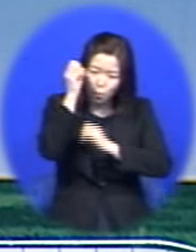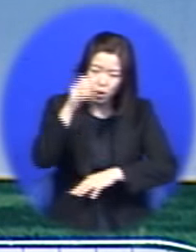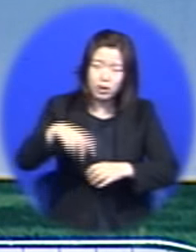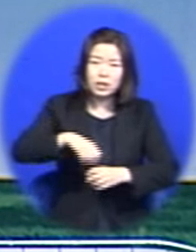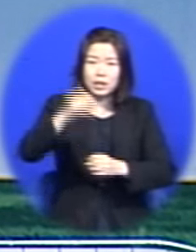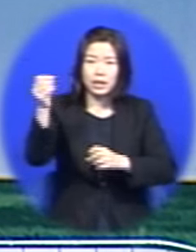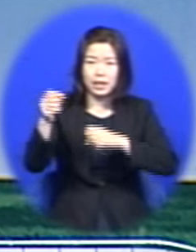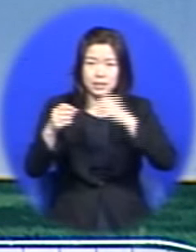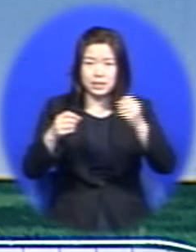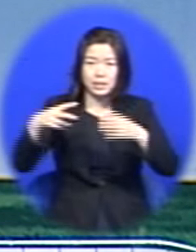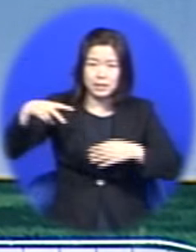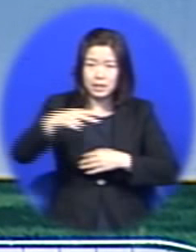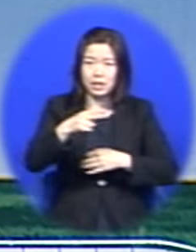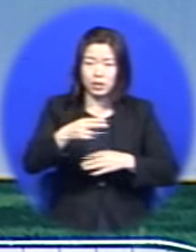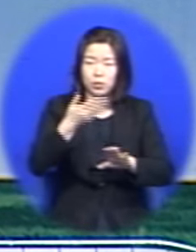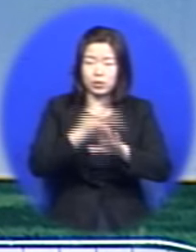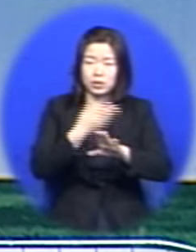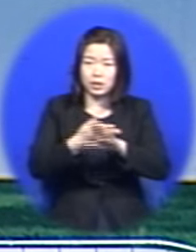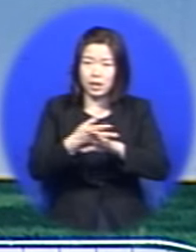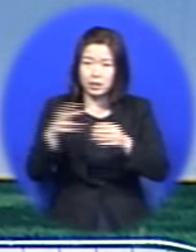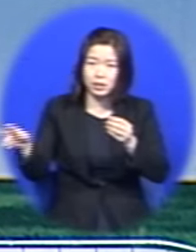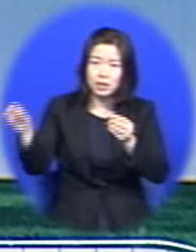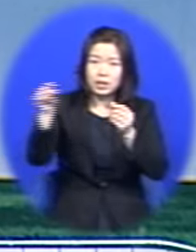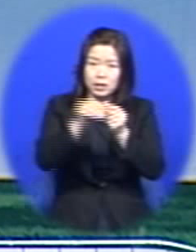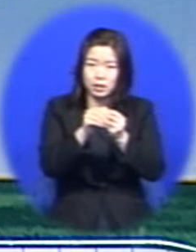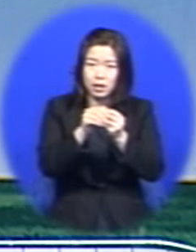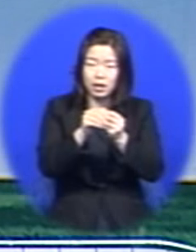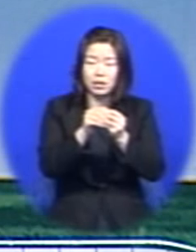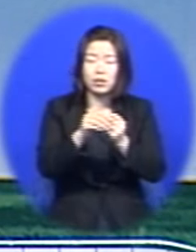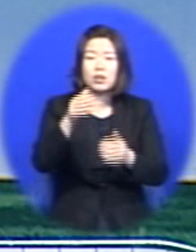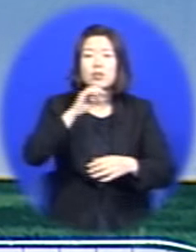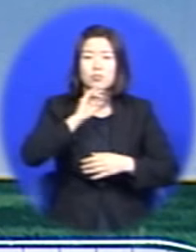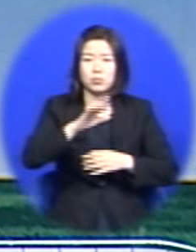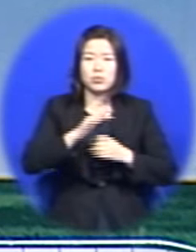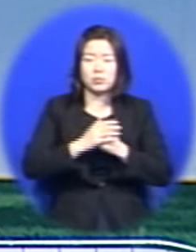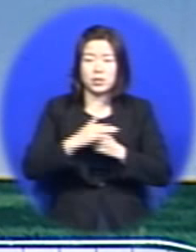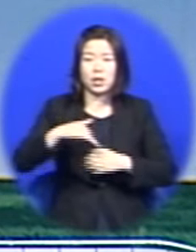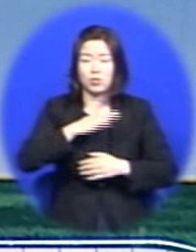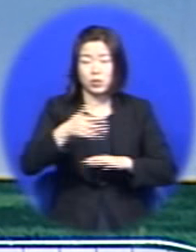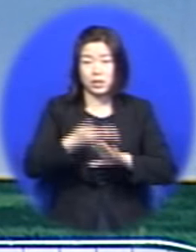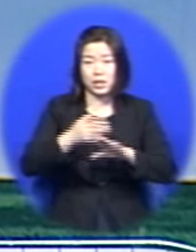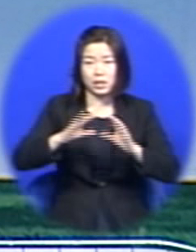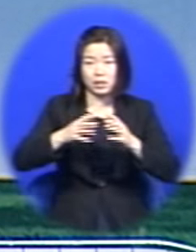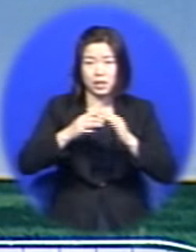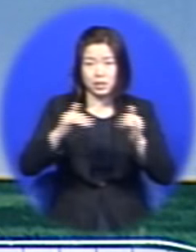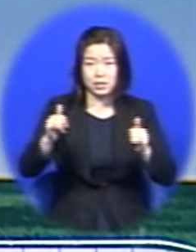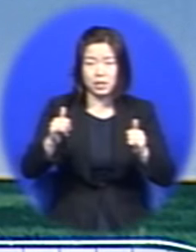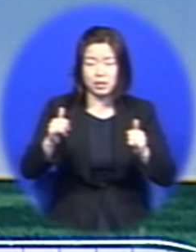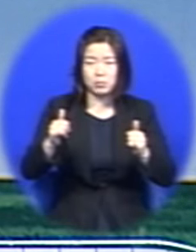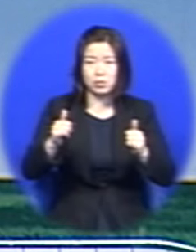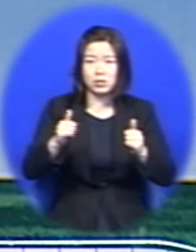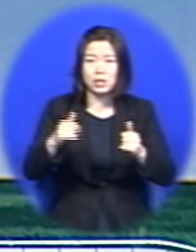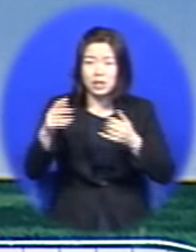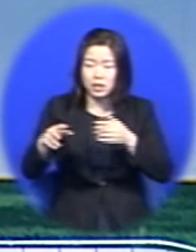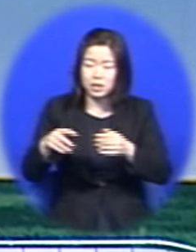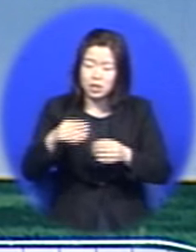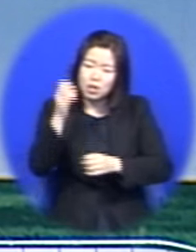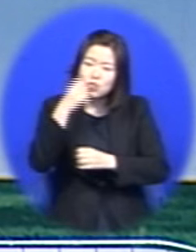잘라내고 그리고 다른 가지를 접붙인 것에 불과한다. 우리들은 이 유대인의 뿌리에 접붙임을 당한